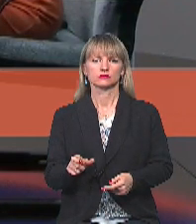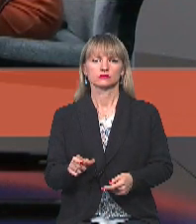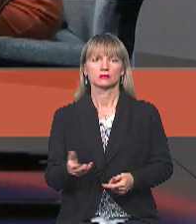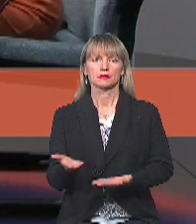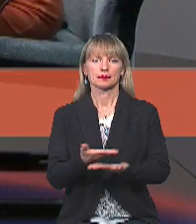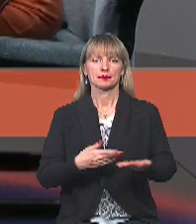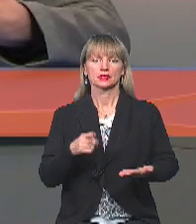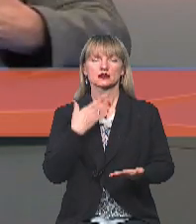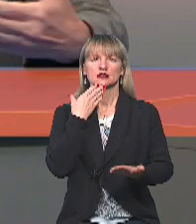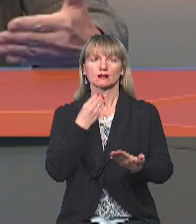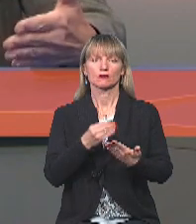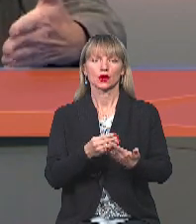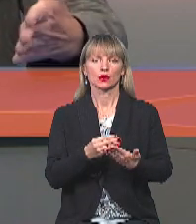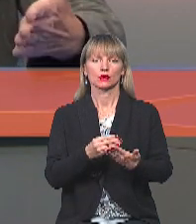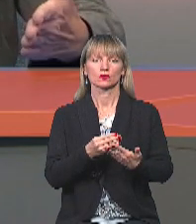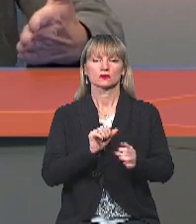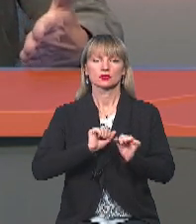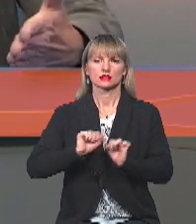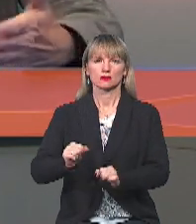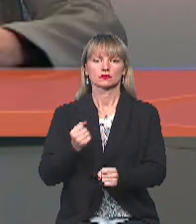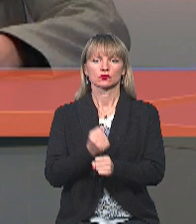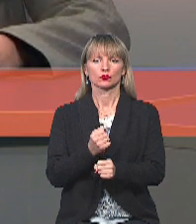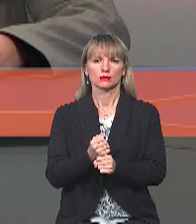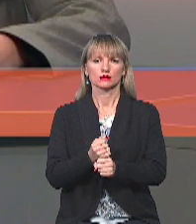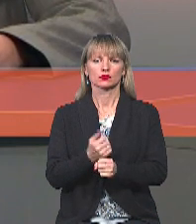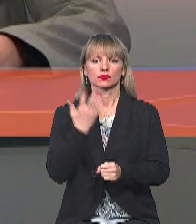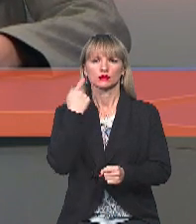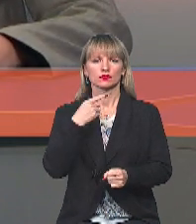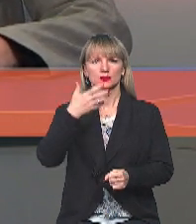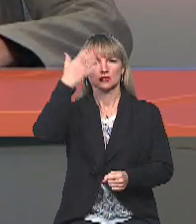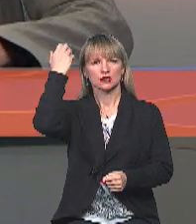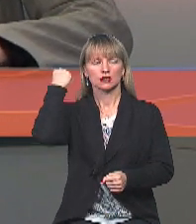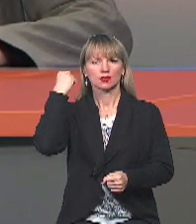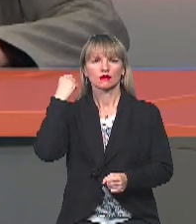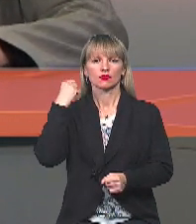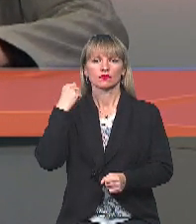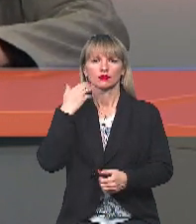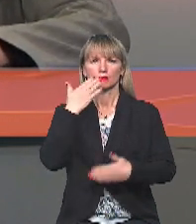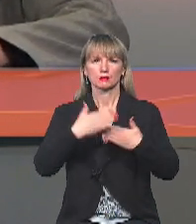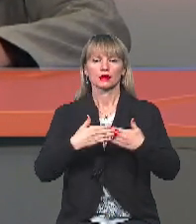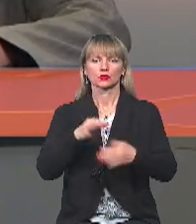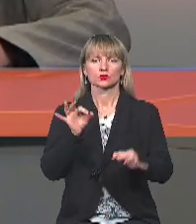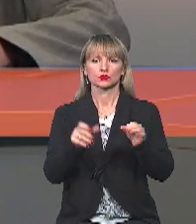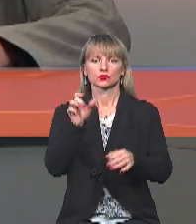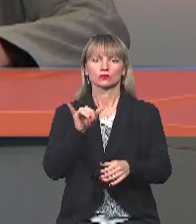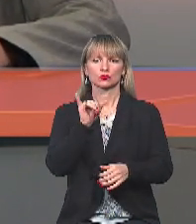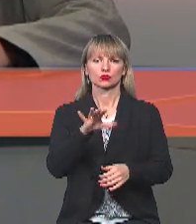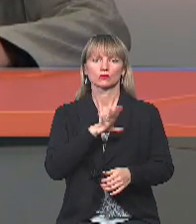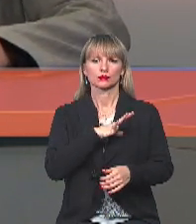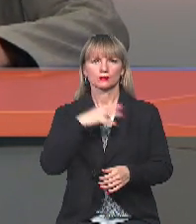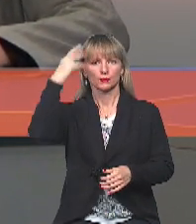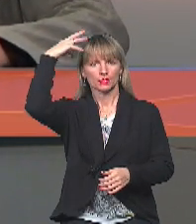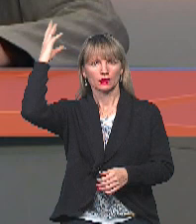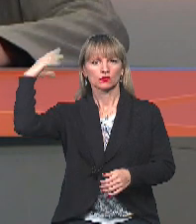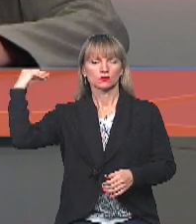Ми там свою лінію захисту вибудовували, але коли він зняв шапку перед суддею, у нього був